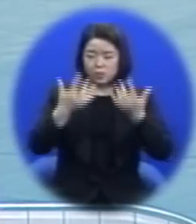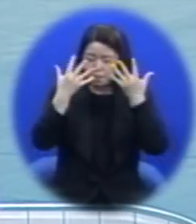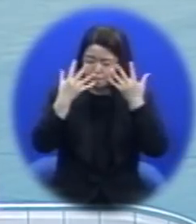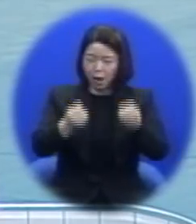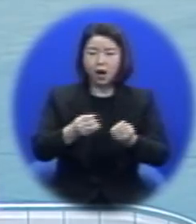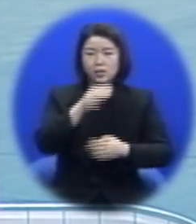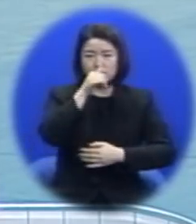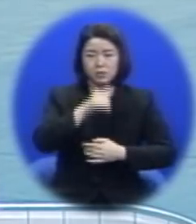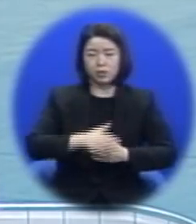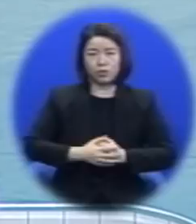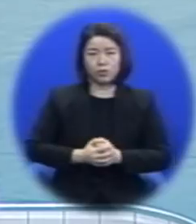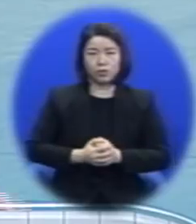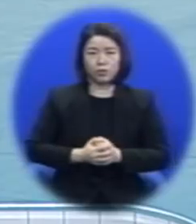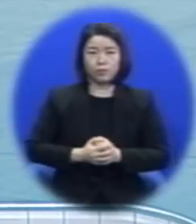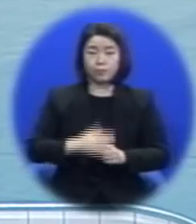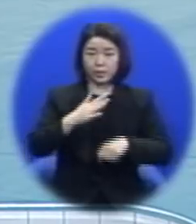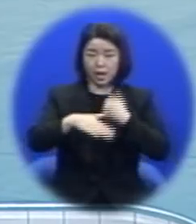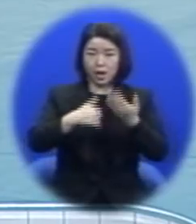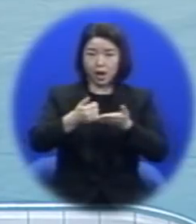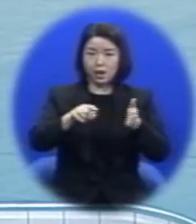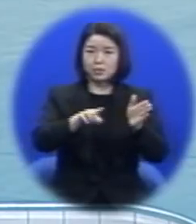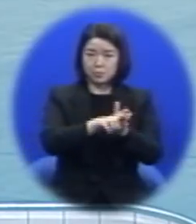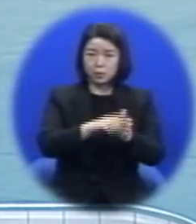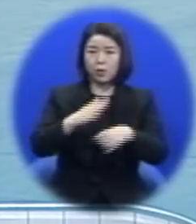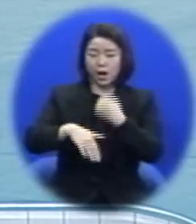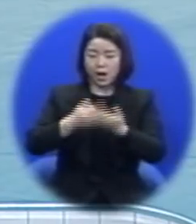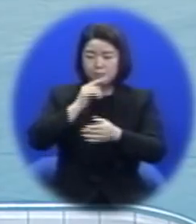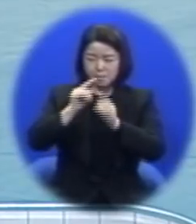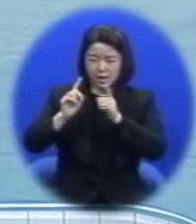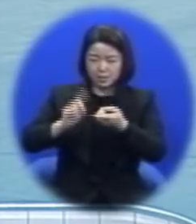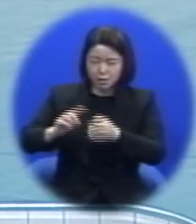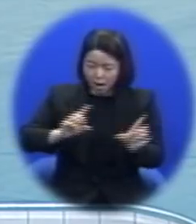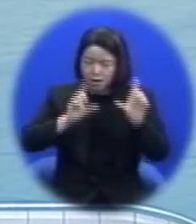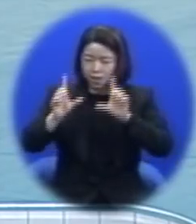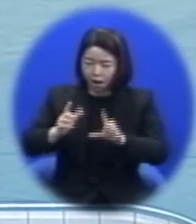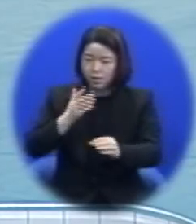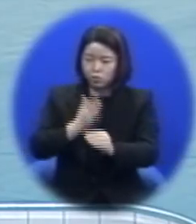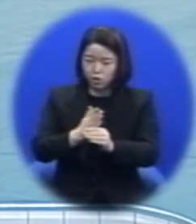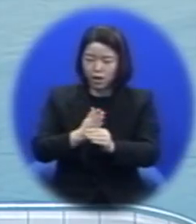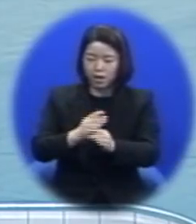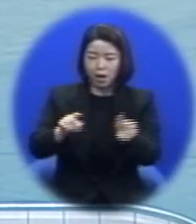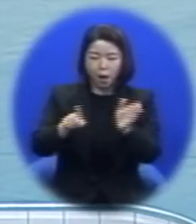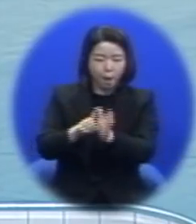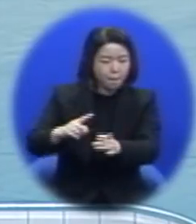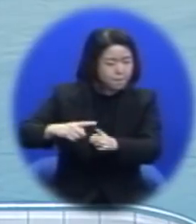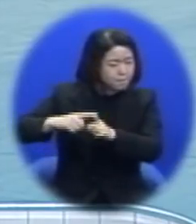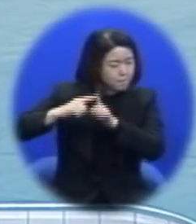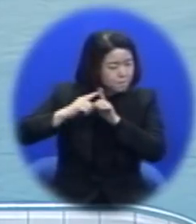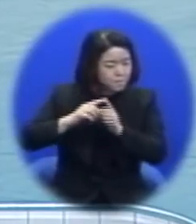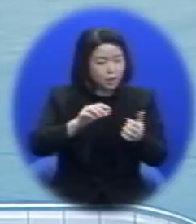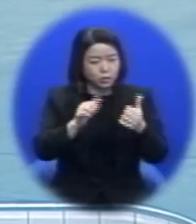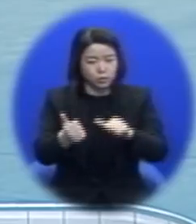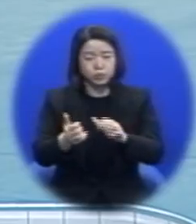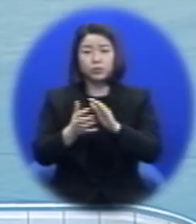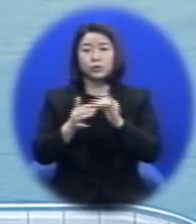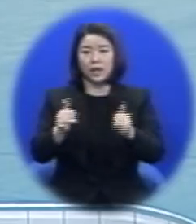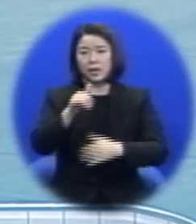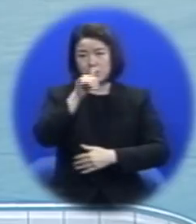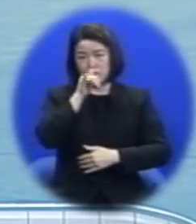많아요. 하나님을 믿고 하나님의 말씀대로 살다가 순교하는 사람들이 있다 그